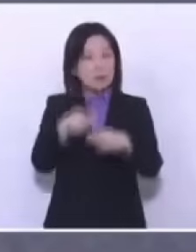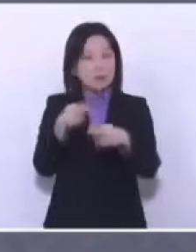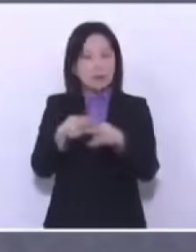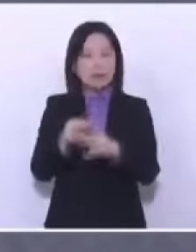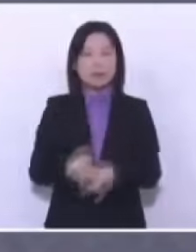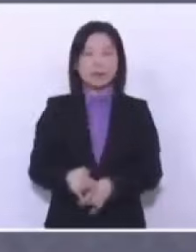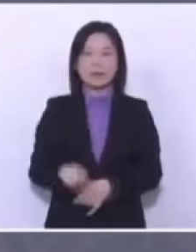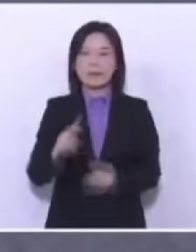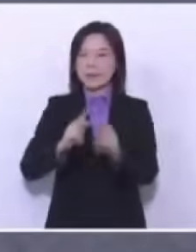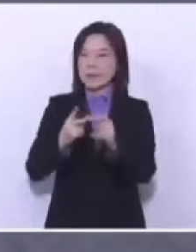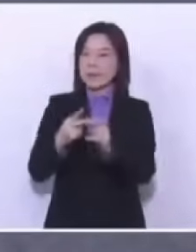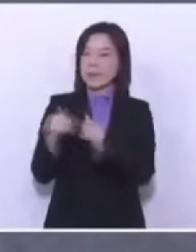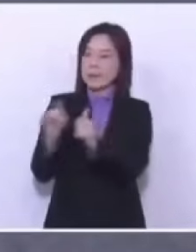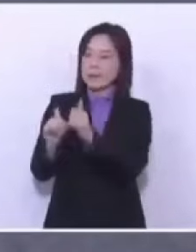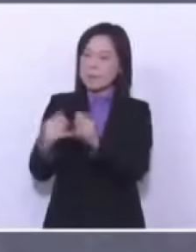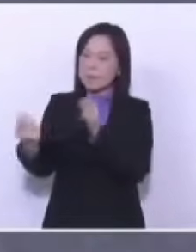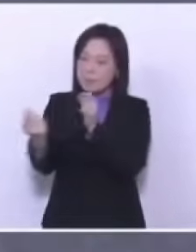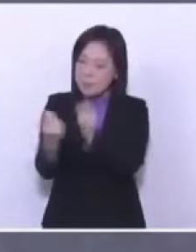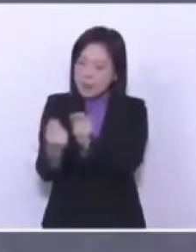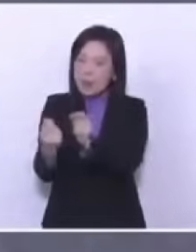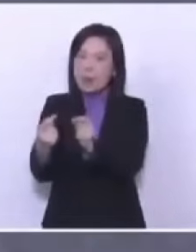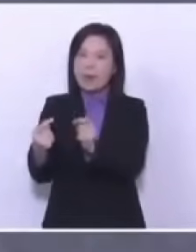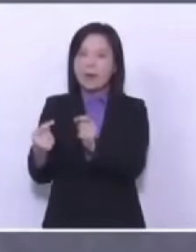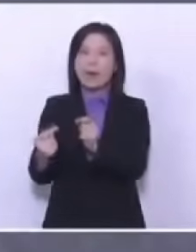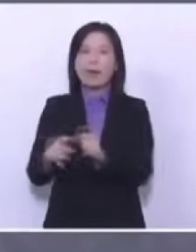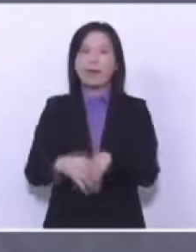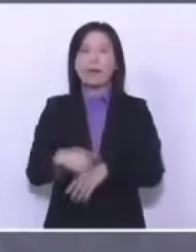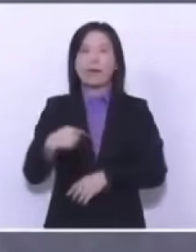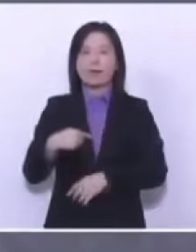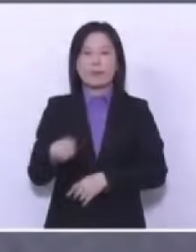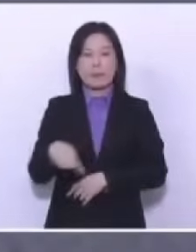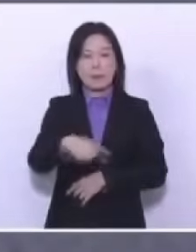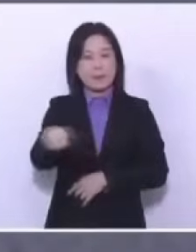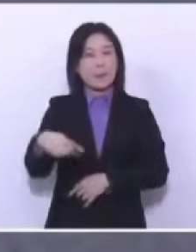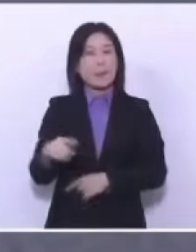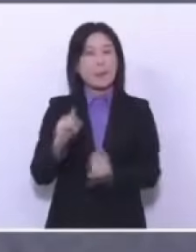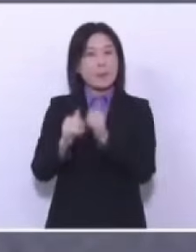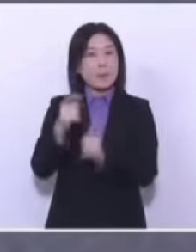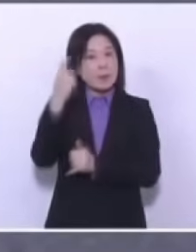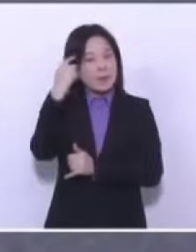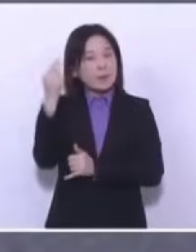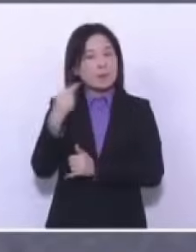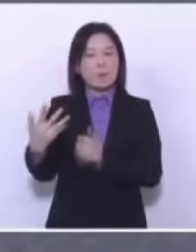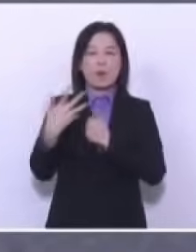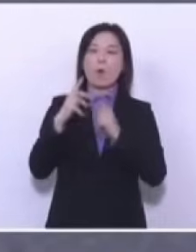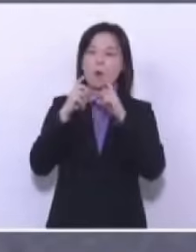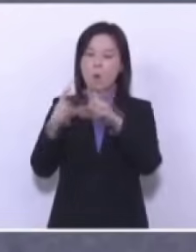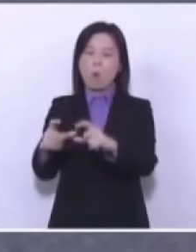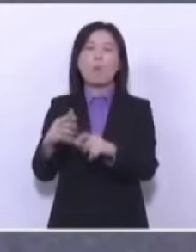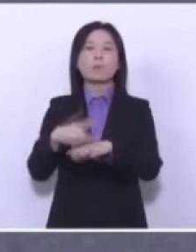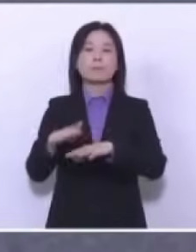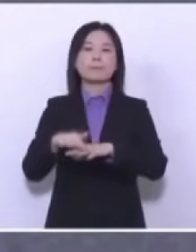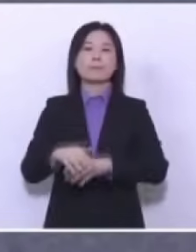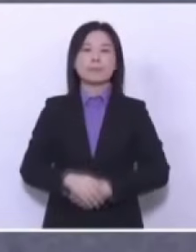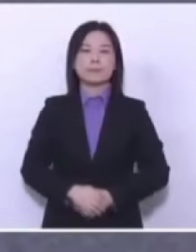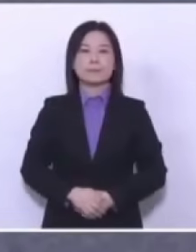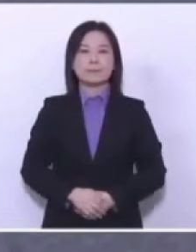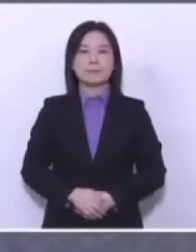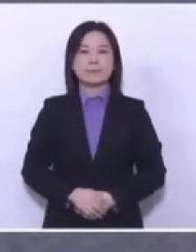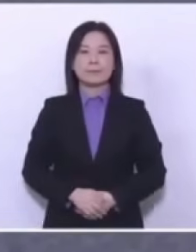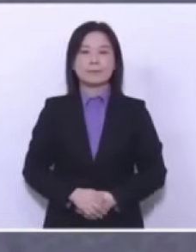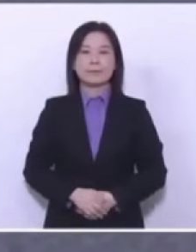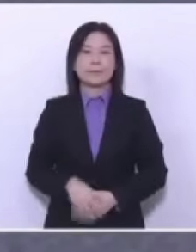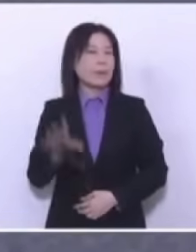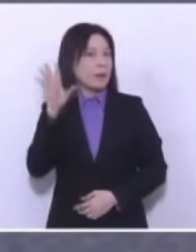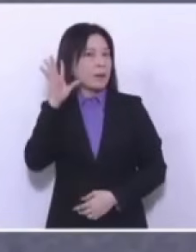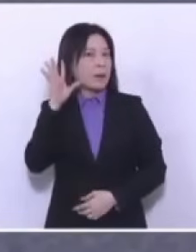群，面对人群，回顾回应民意，有问必答。我们倾